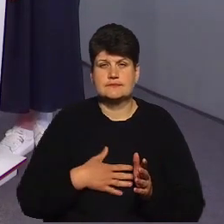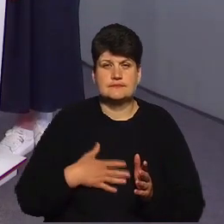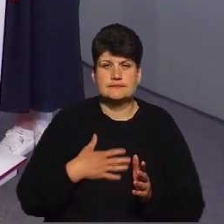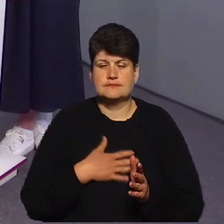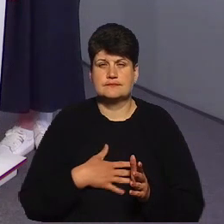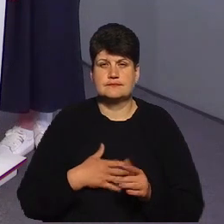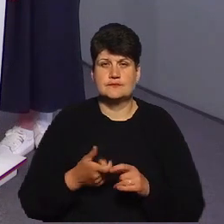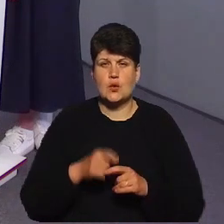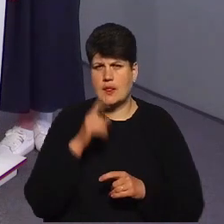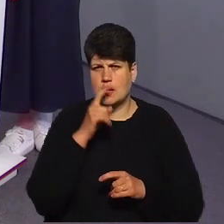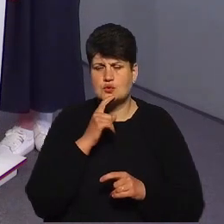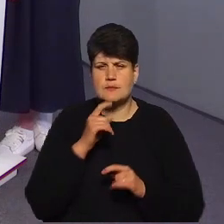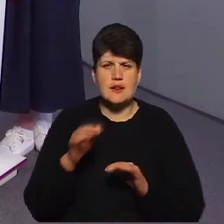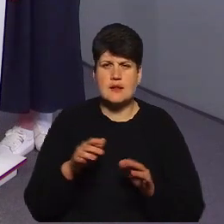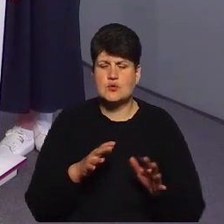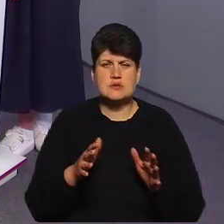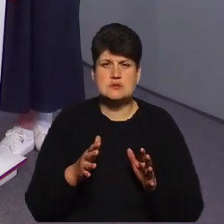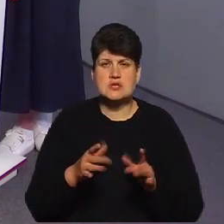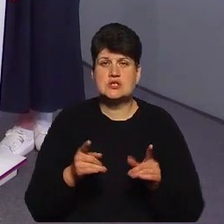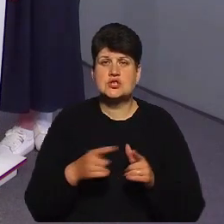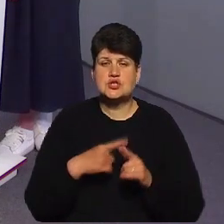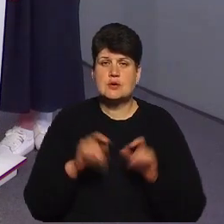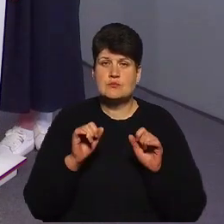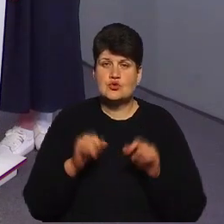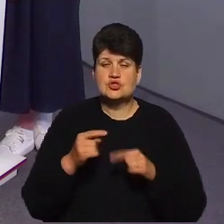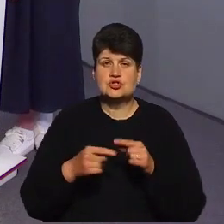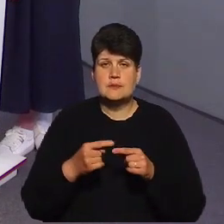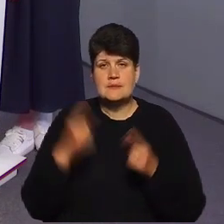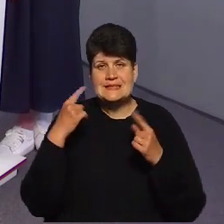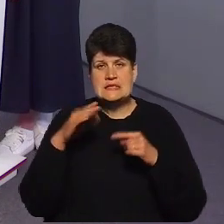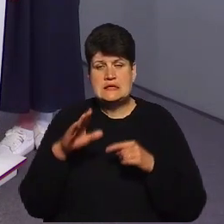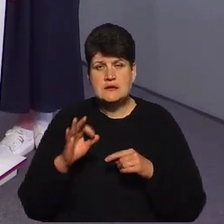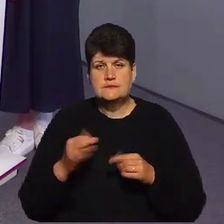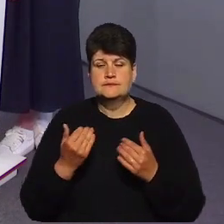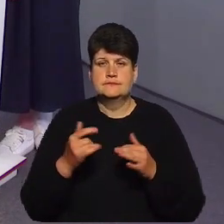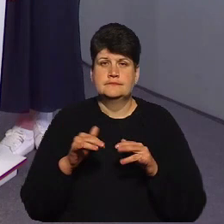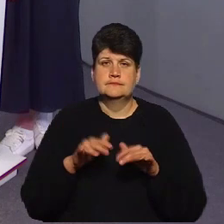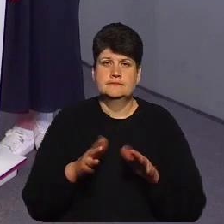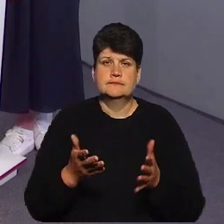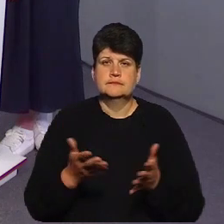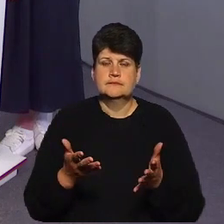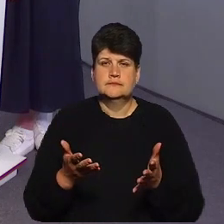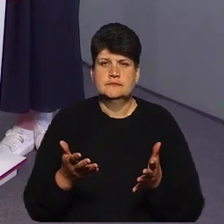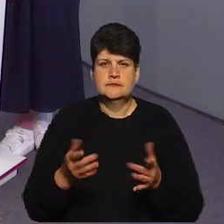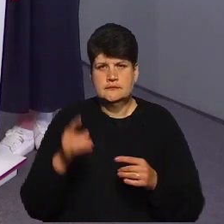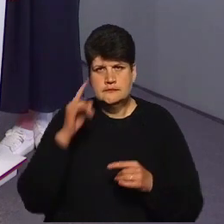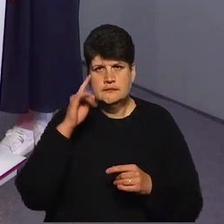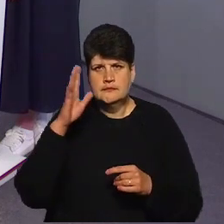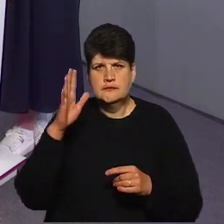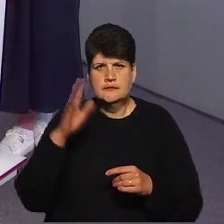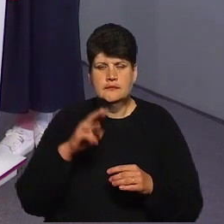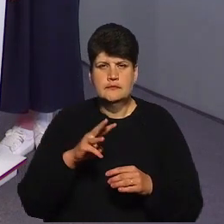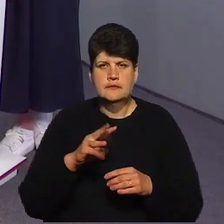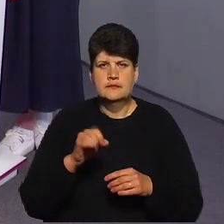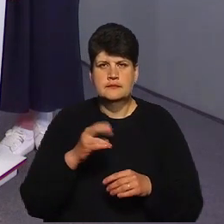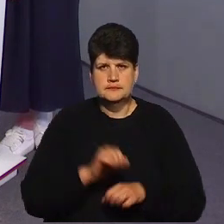всі процеси, чи можливо через мистецтво, через ваші дії якось не знаю, популяризувати Майдан, можливо, якщо так